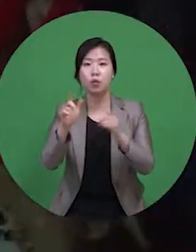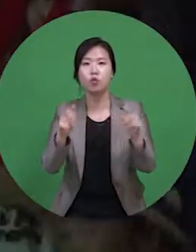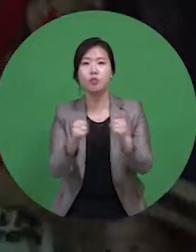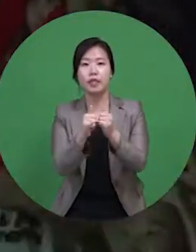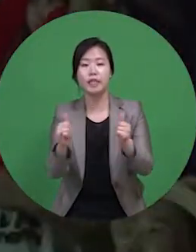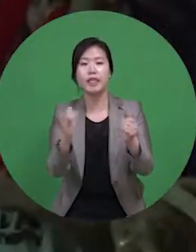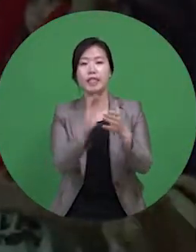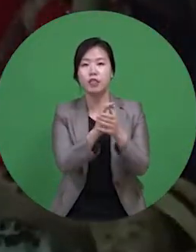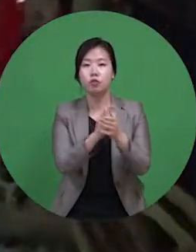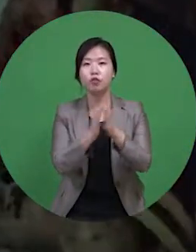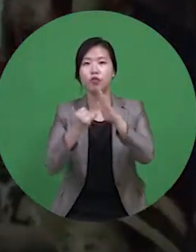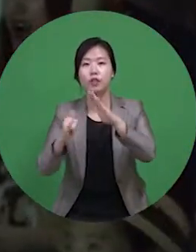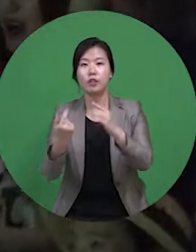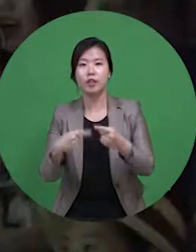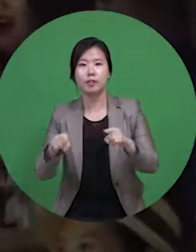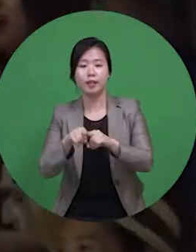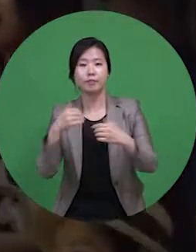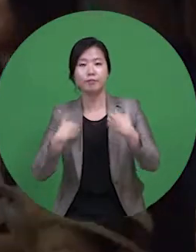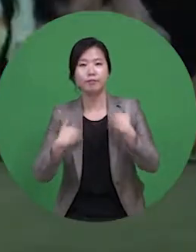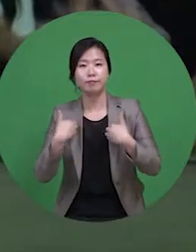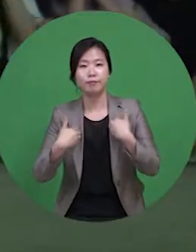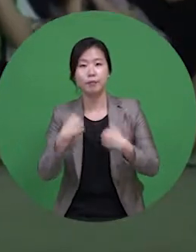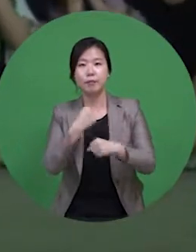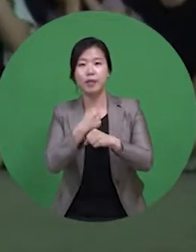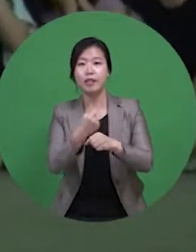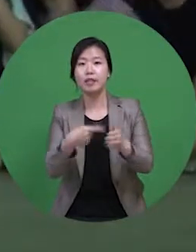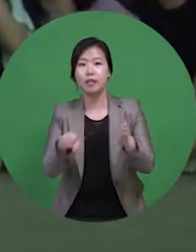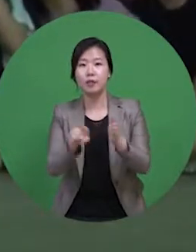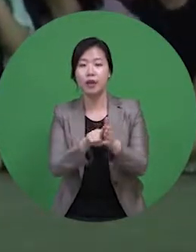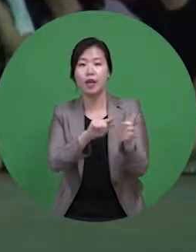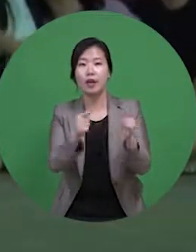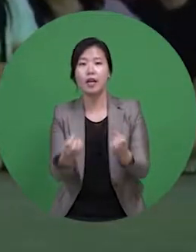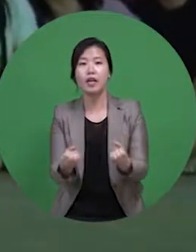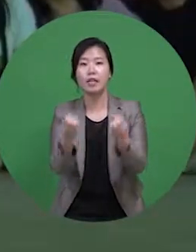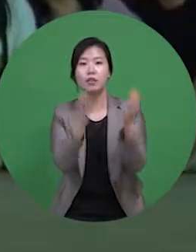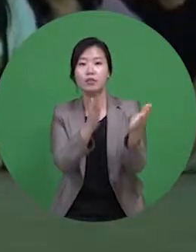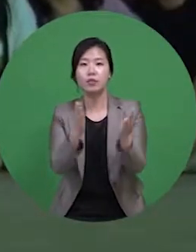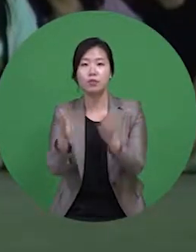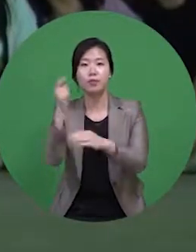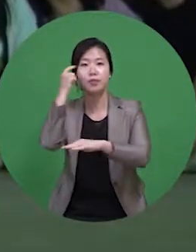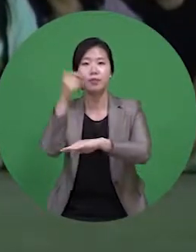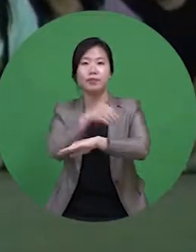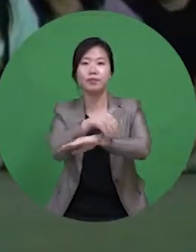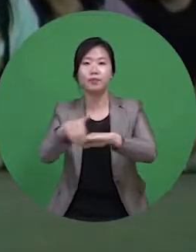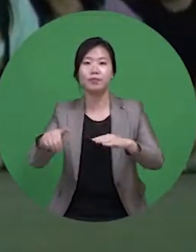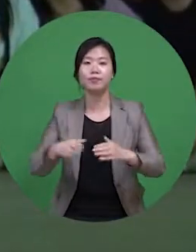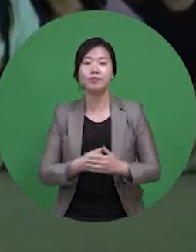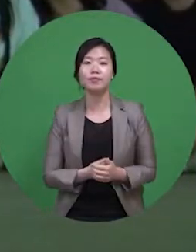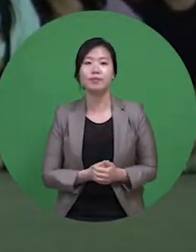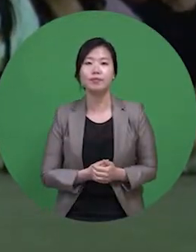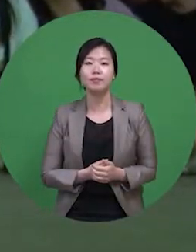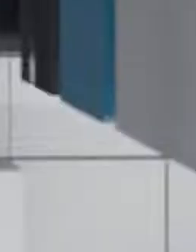앞으로도 주민들이 친구나 가족들과 즐거운 추억을 쌓을 수 있도록 다양한 행사를 마련할 것입니다.